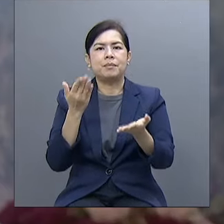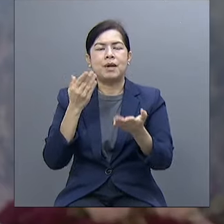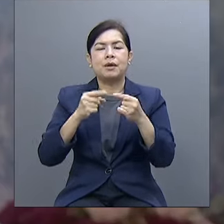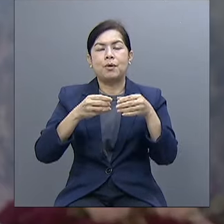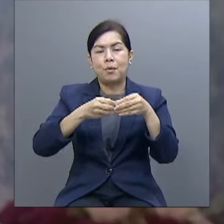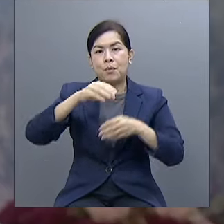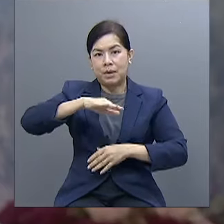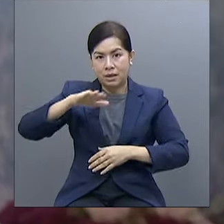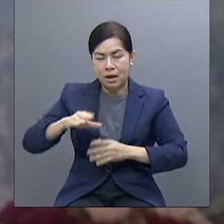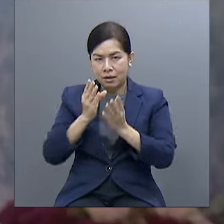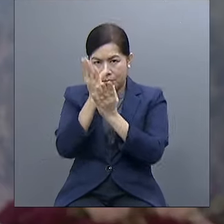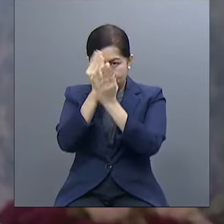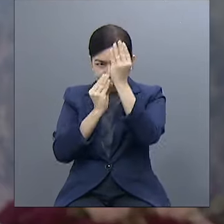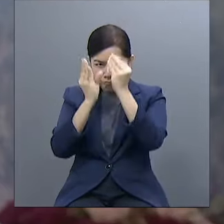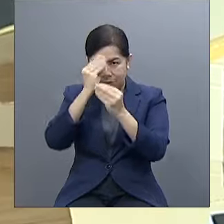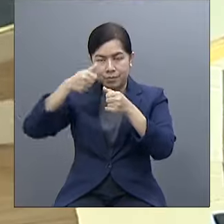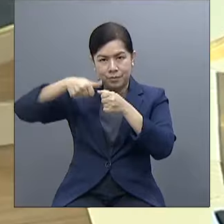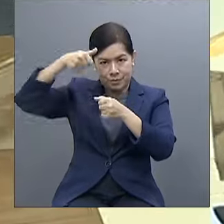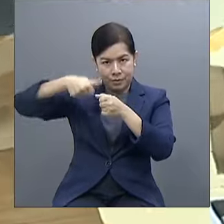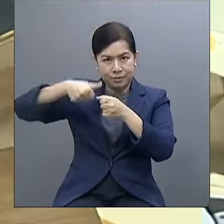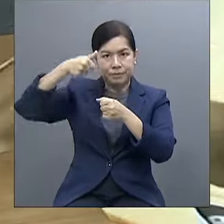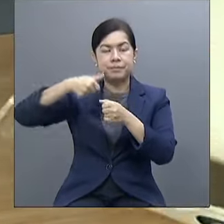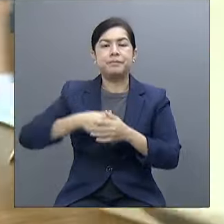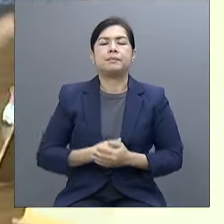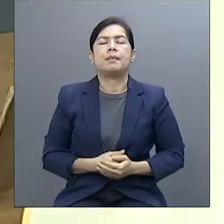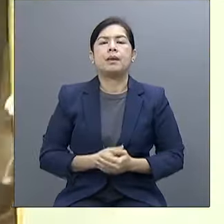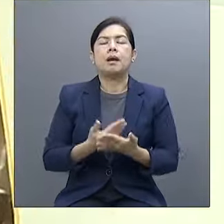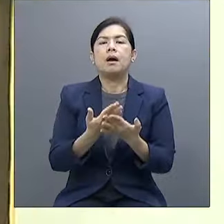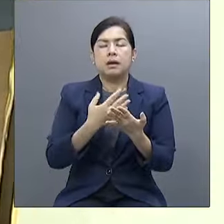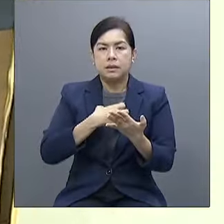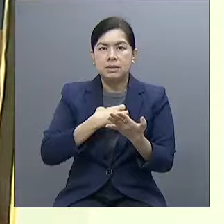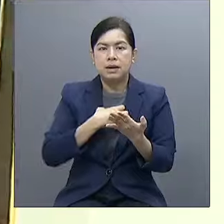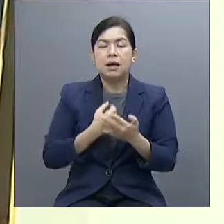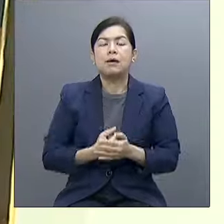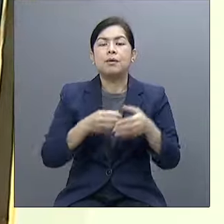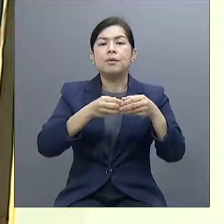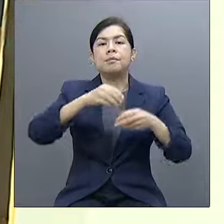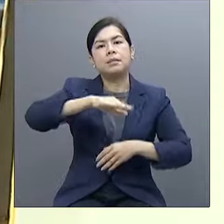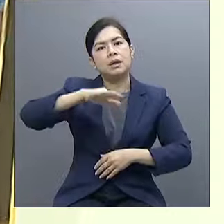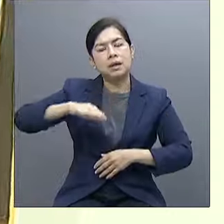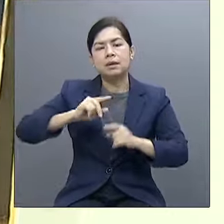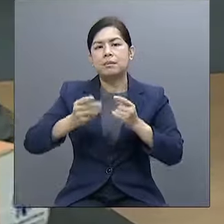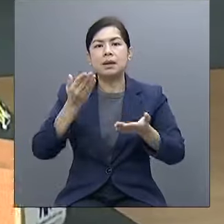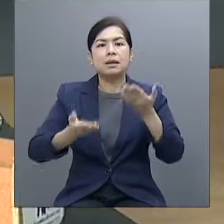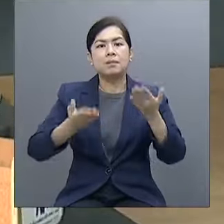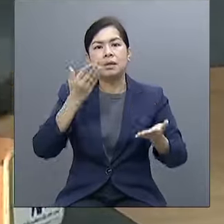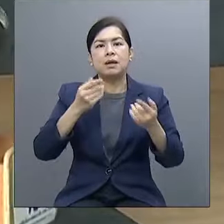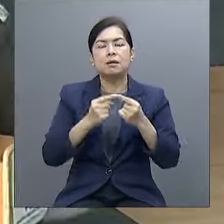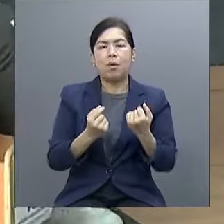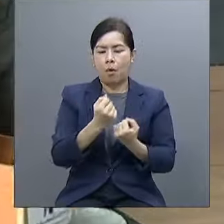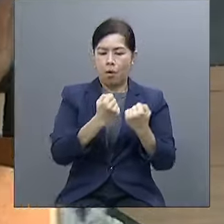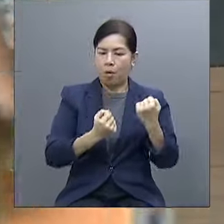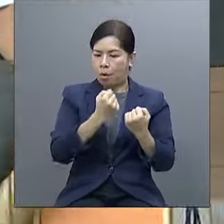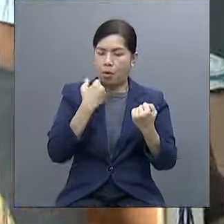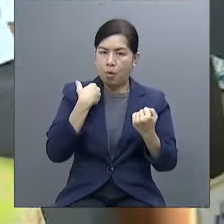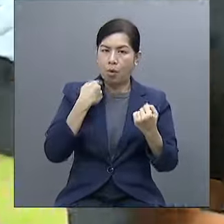ารถเรียนรู้ผ่านการเล่นได้ตั้งแต่ช่วงปฐมวัยเราอยากให้เด็กๆเนี่ย ไม่ว่าจะอยู่ส่วนไหนของรถไม่ว่าจะเป็นรถชนิดไหน